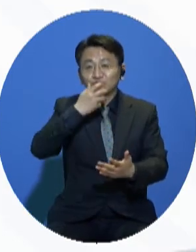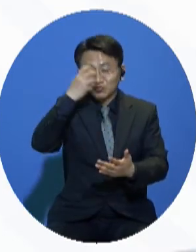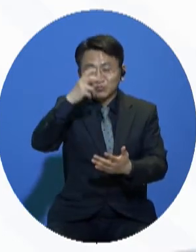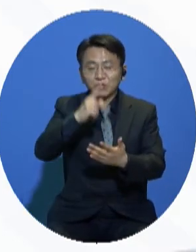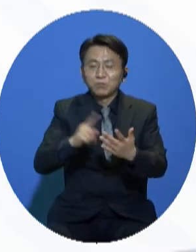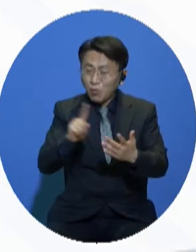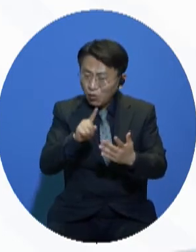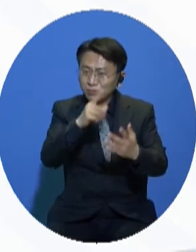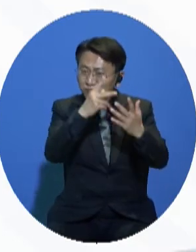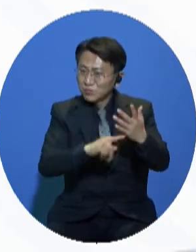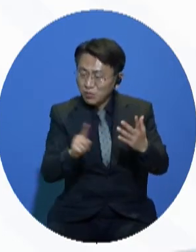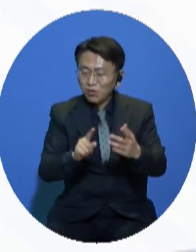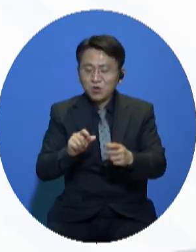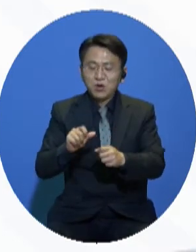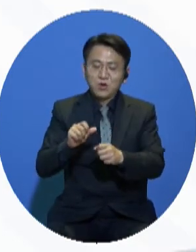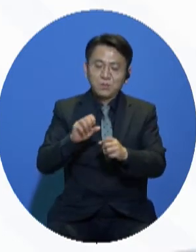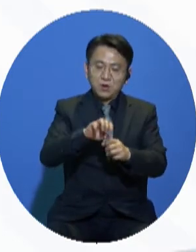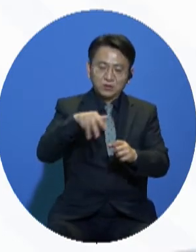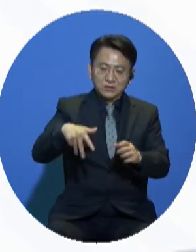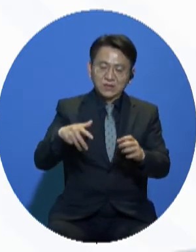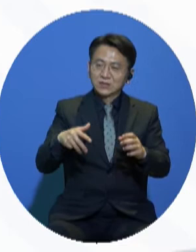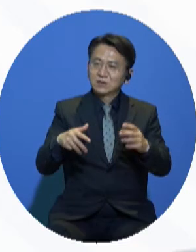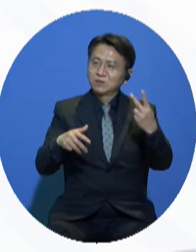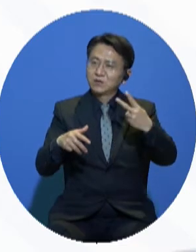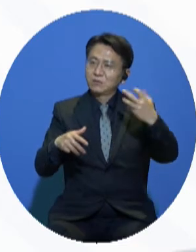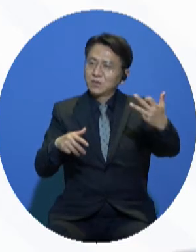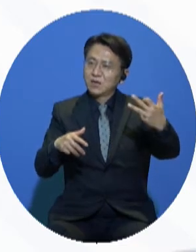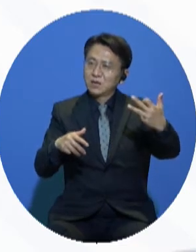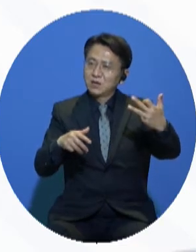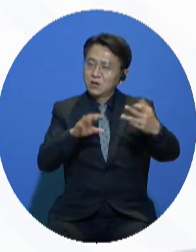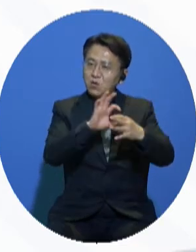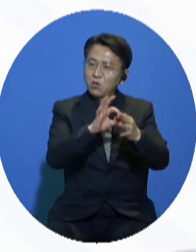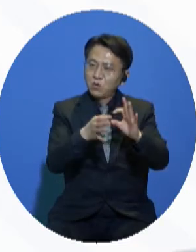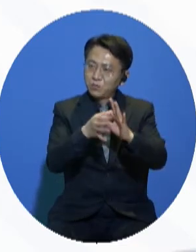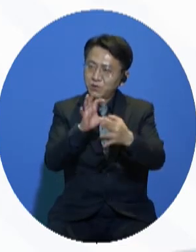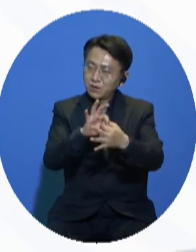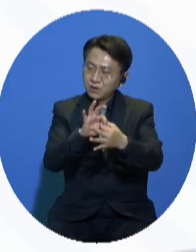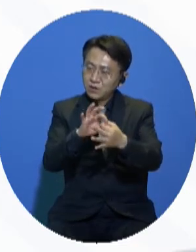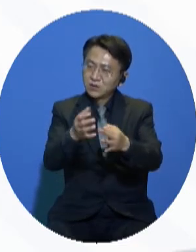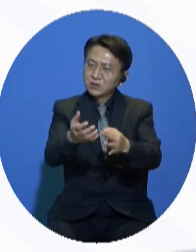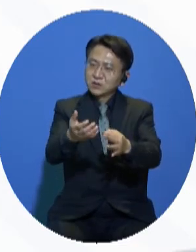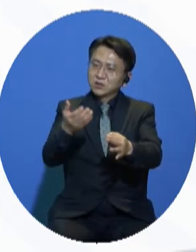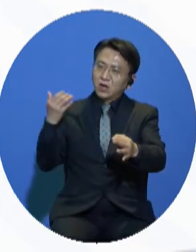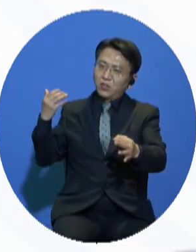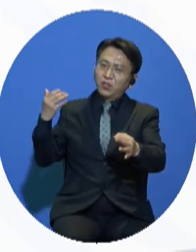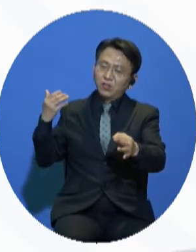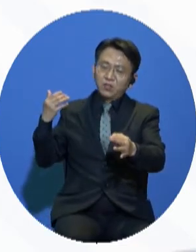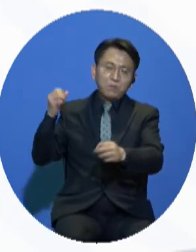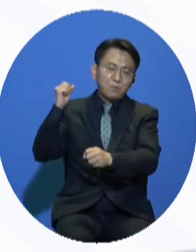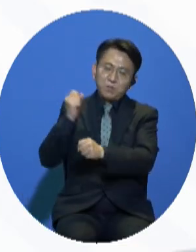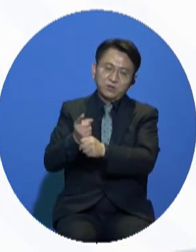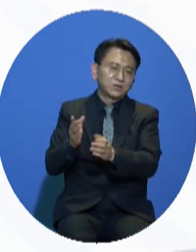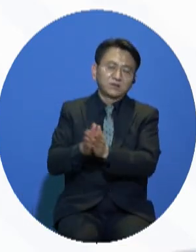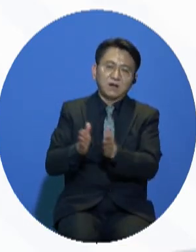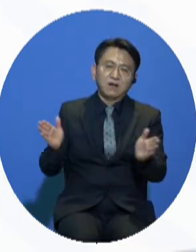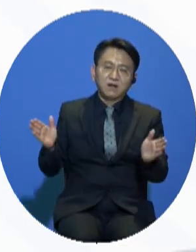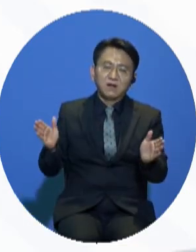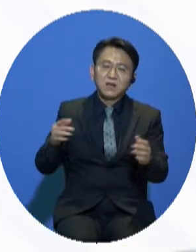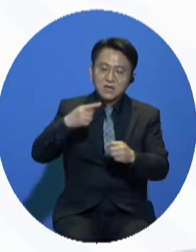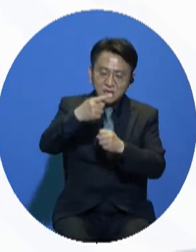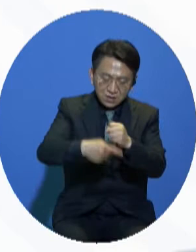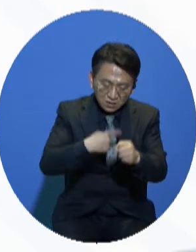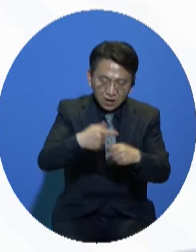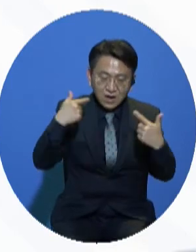프로그램은 사실 평창 2018 평창 대회 이전에 시작이 되었습니다.